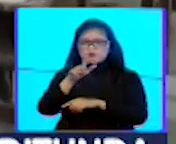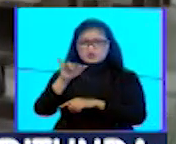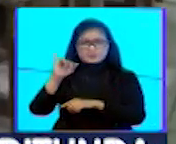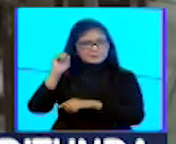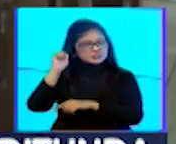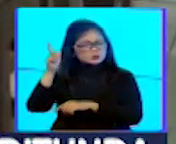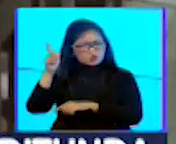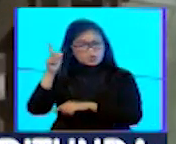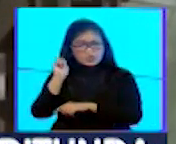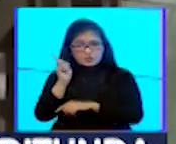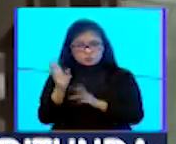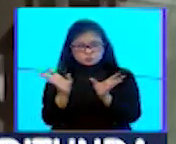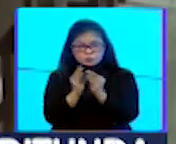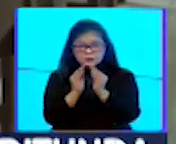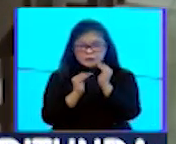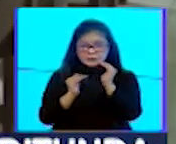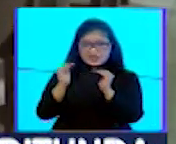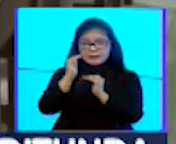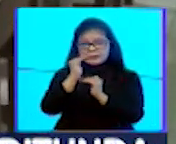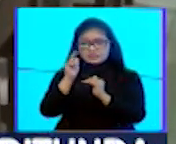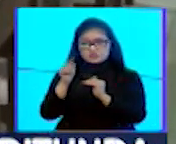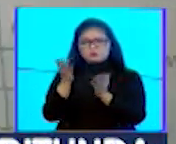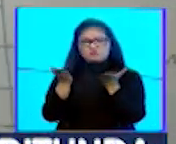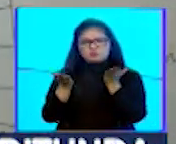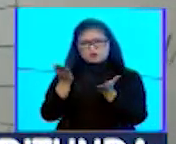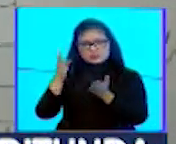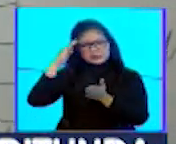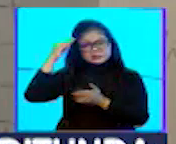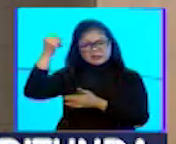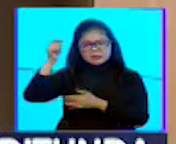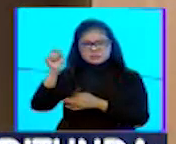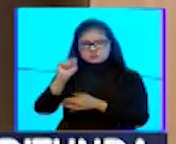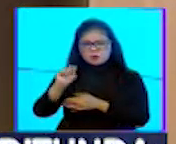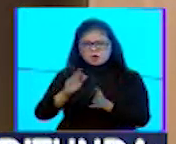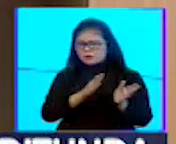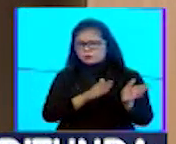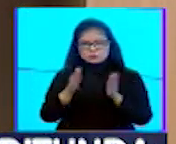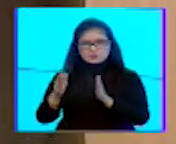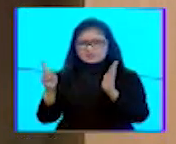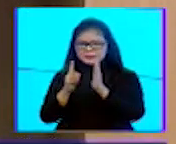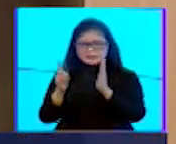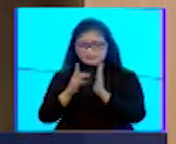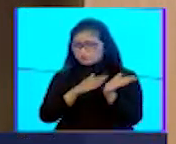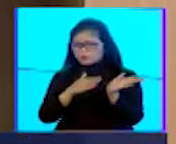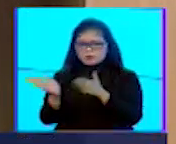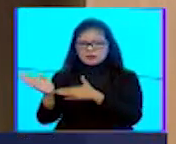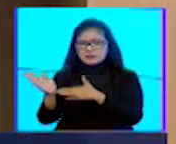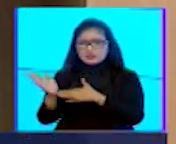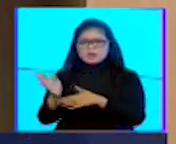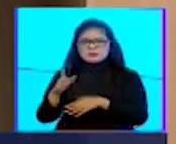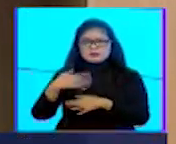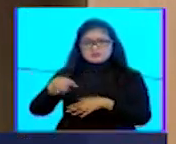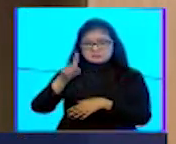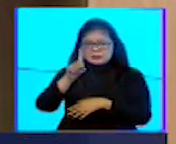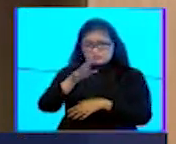pada bulan Juli, tidak menutup kemungkinan pembelajaran tatap muka ditunda. Ada 21 siswa